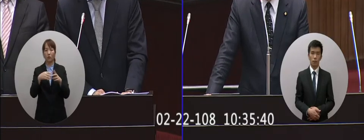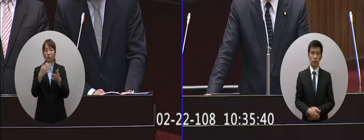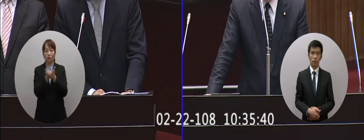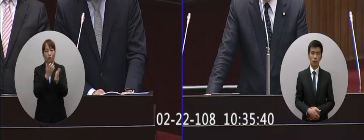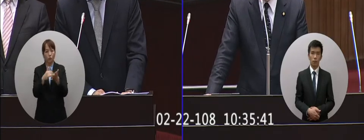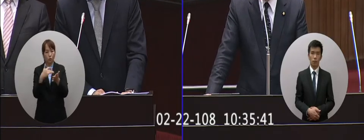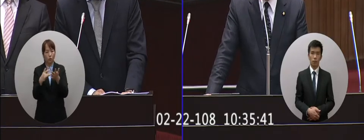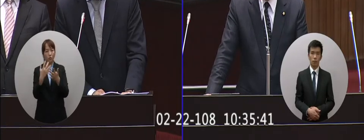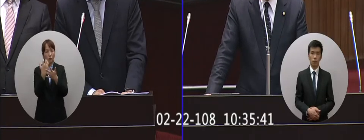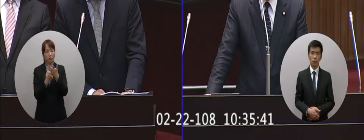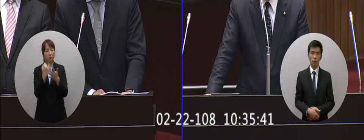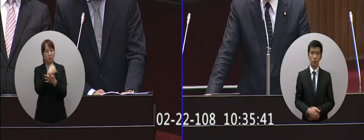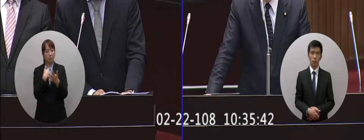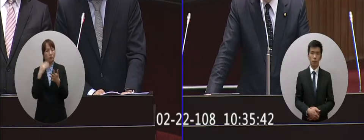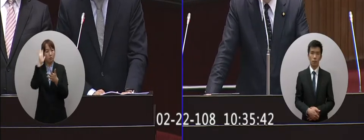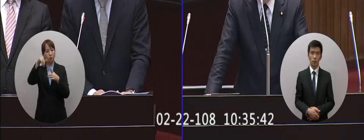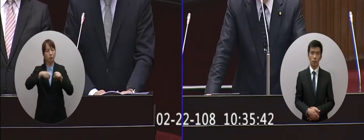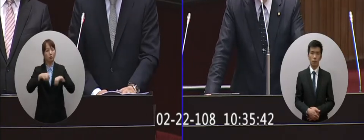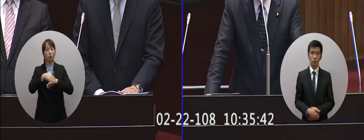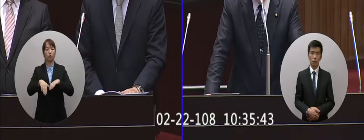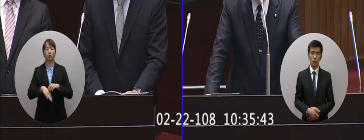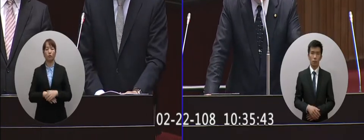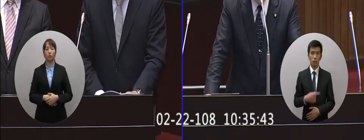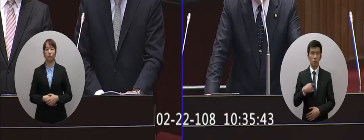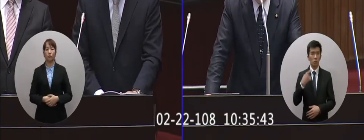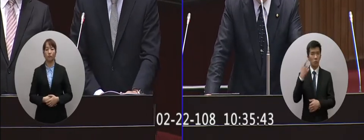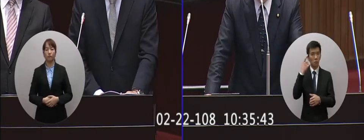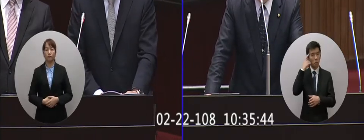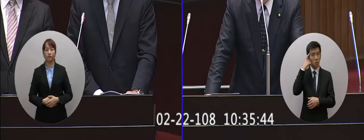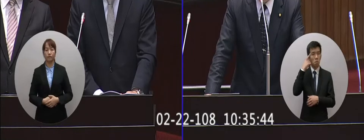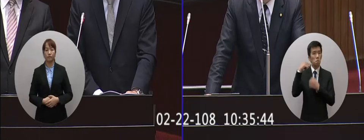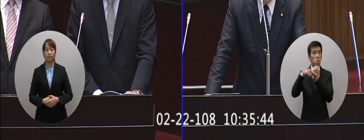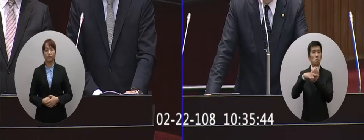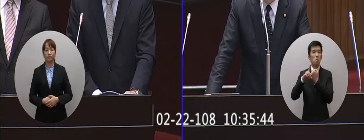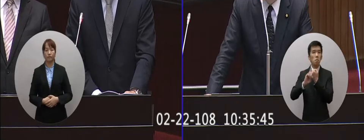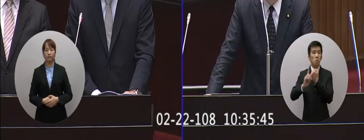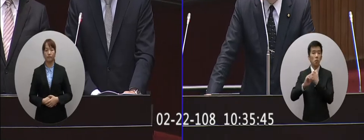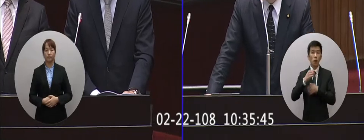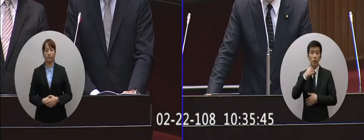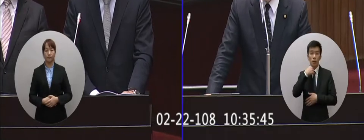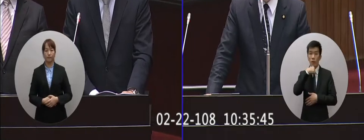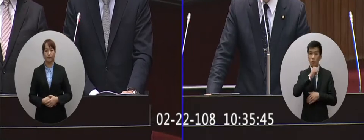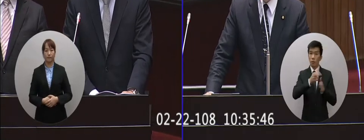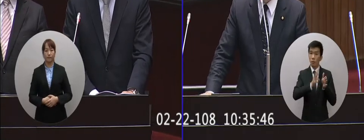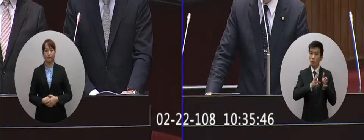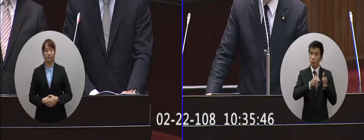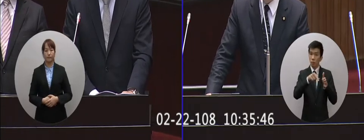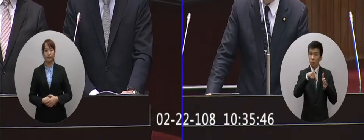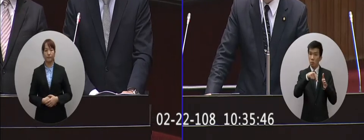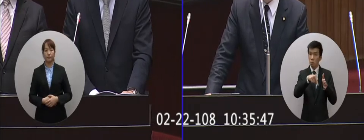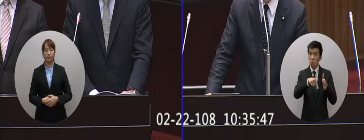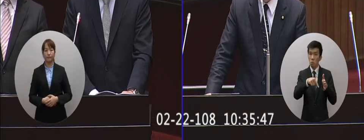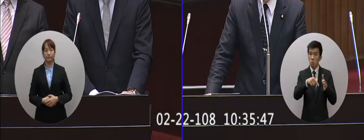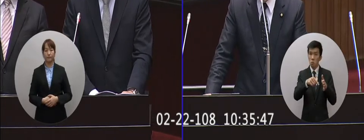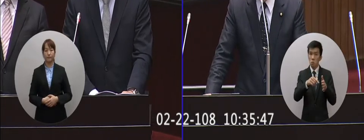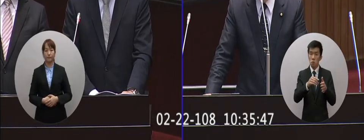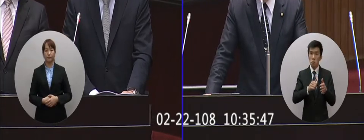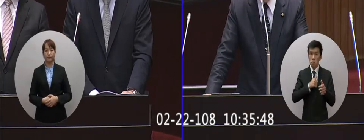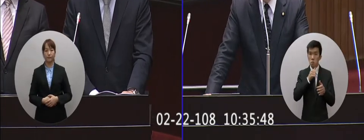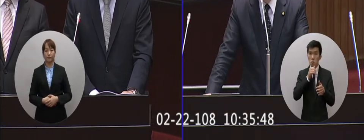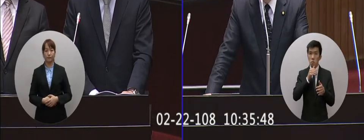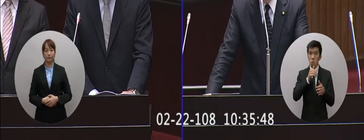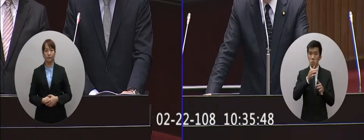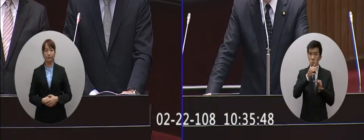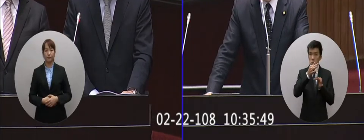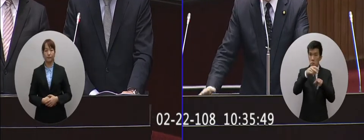预留这样的一个发展可能性。 我想我们应该去思考的是说，我们的台铁它并不是一个标准轨，如